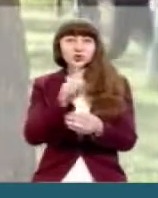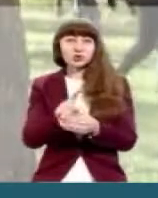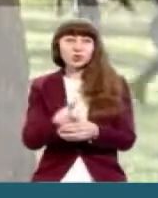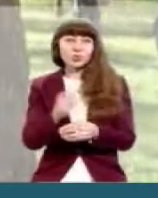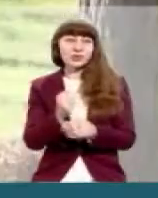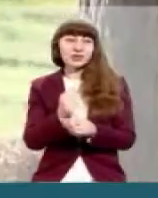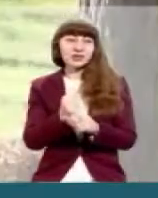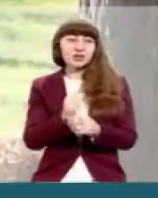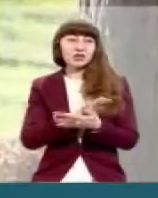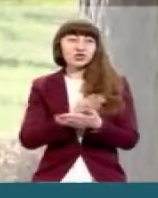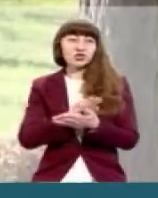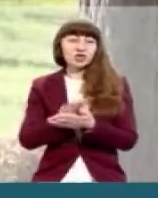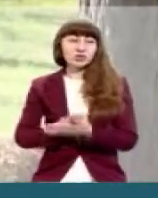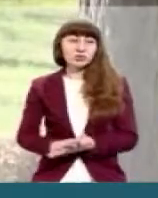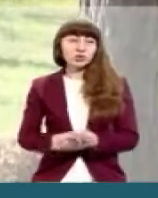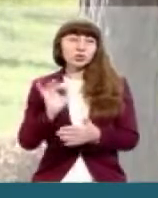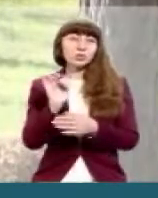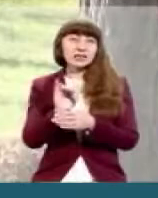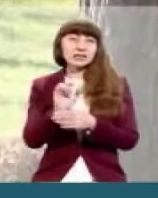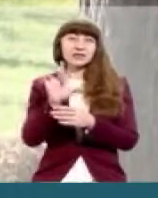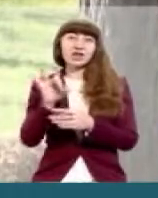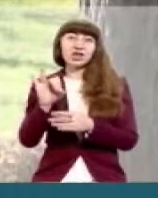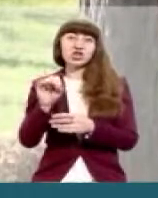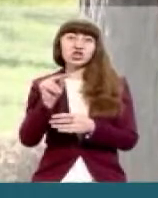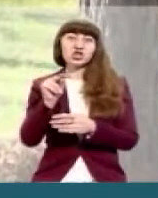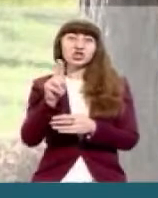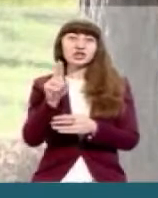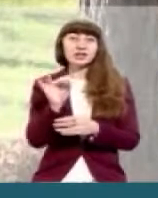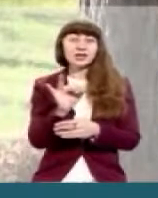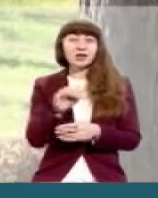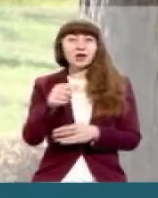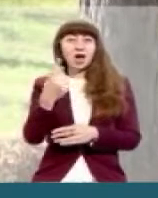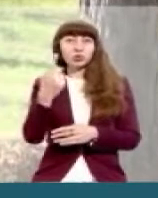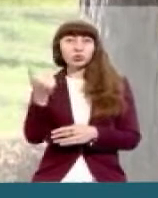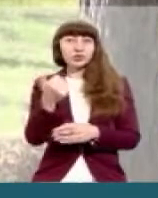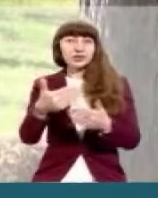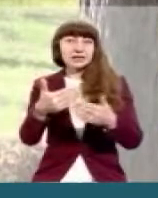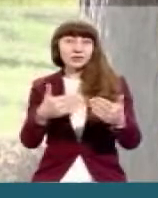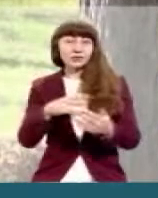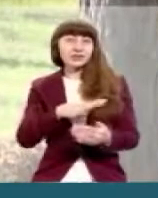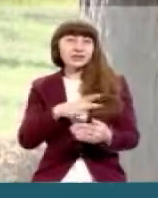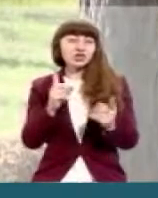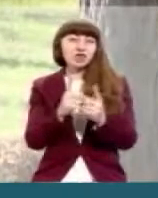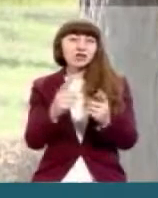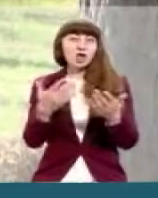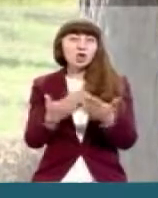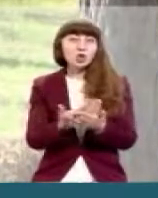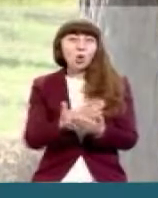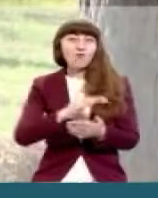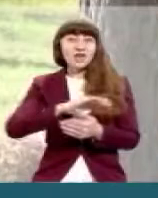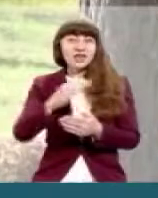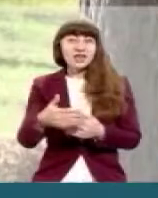установить на прошлой неделе мы собирались на набережной новой собрались все ребята с